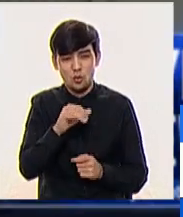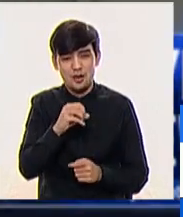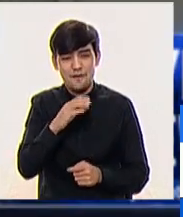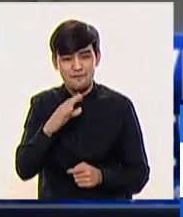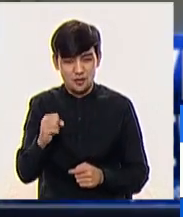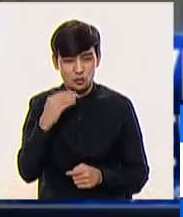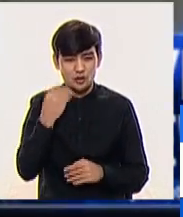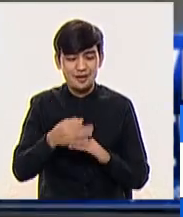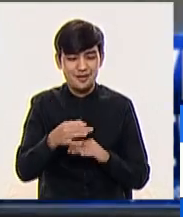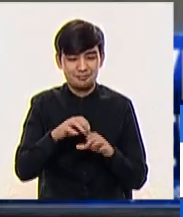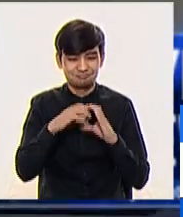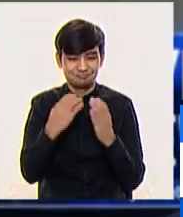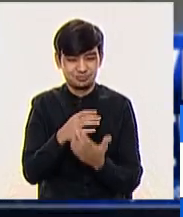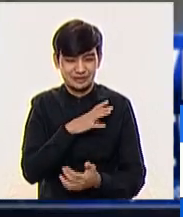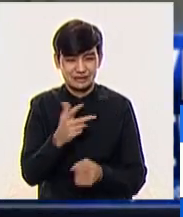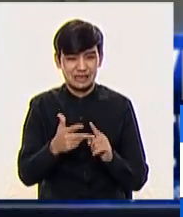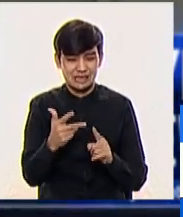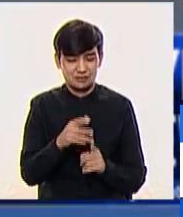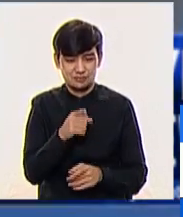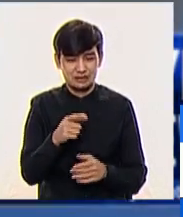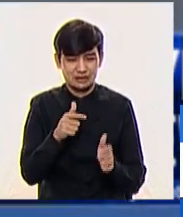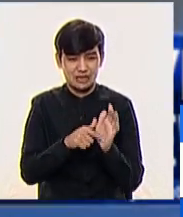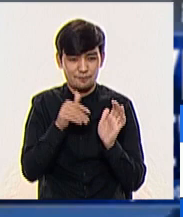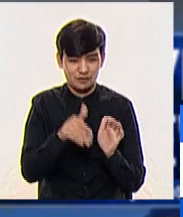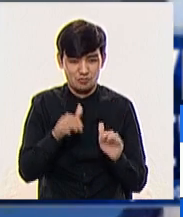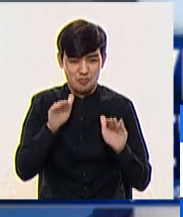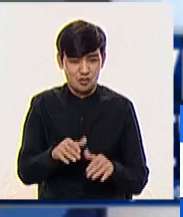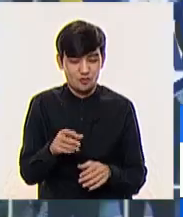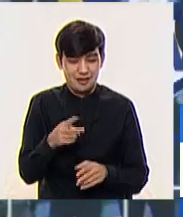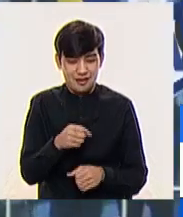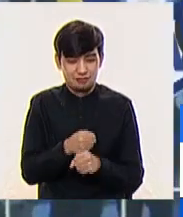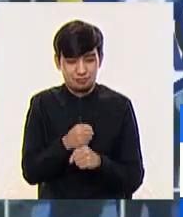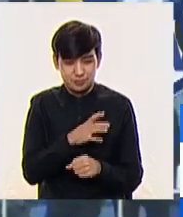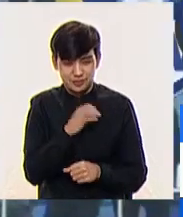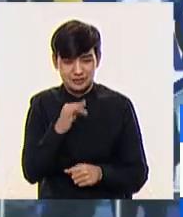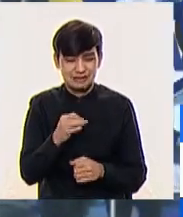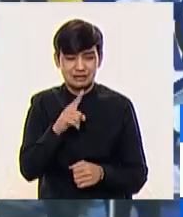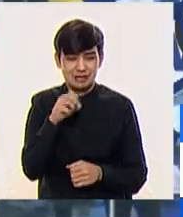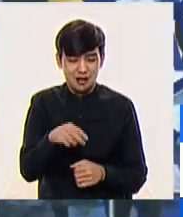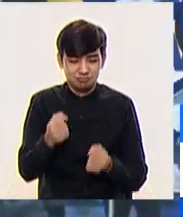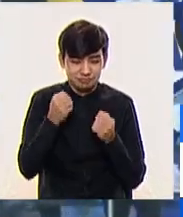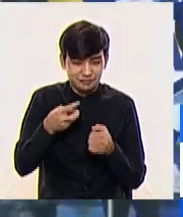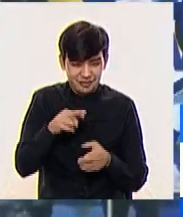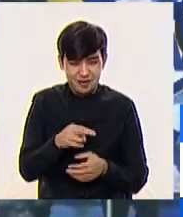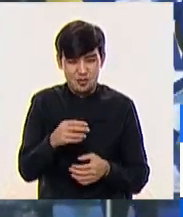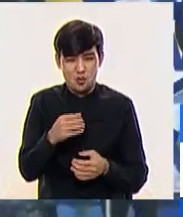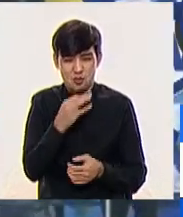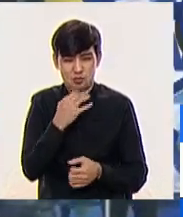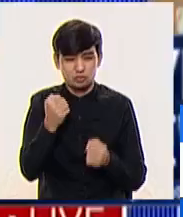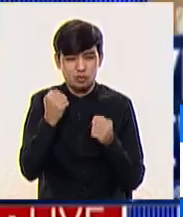Туркестан-арена относится к третьей категории. Комплекс рассчитан на 7 тысяч мест. В нем есть отдельные тренажерные залы для каждого вида